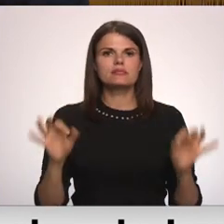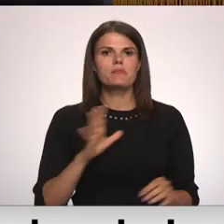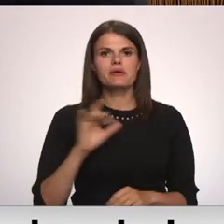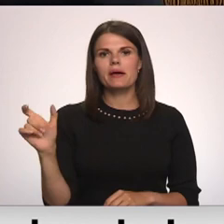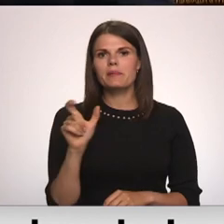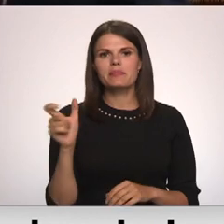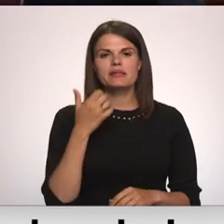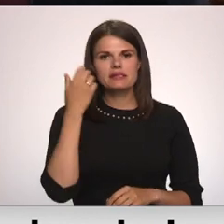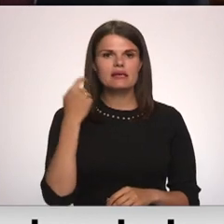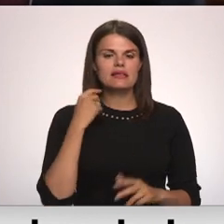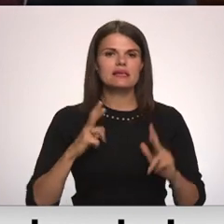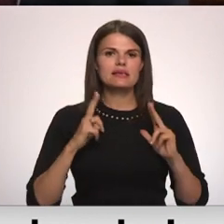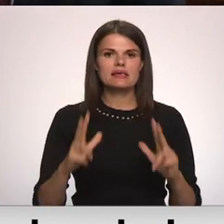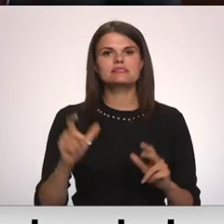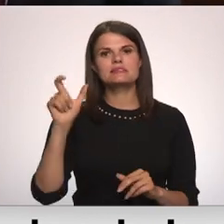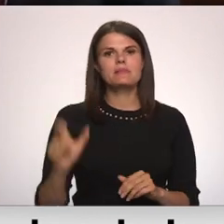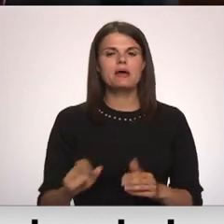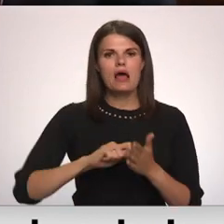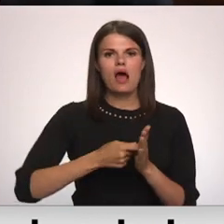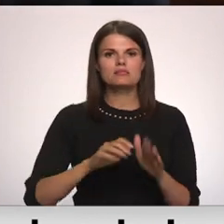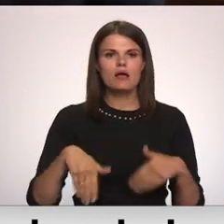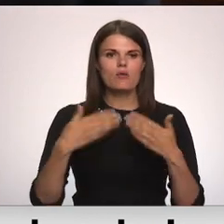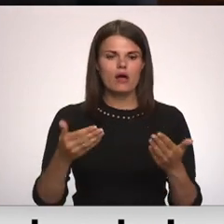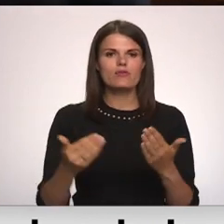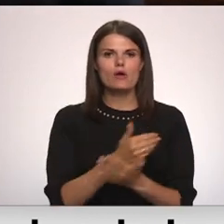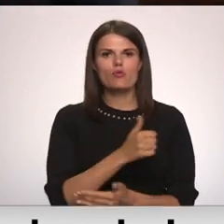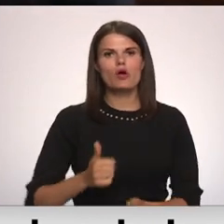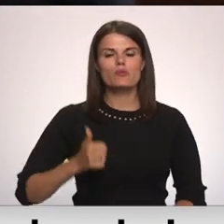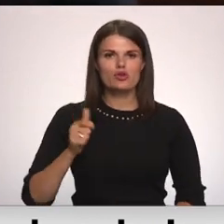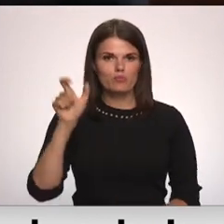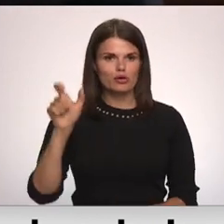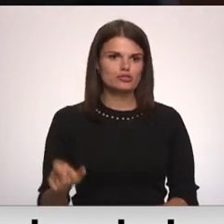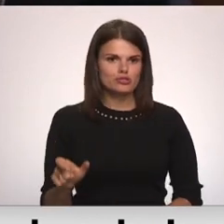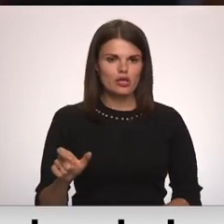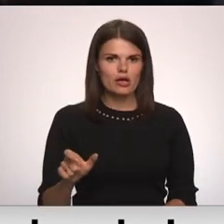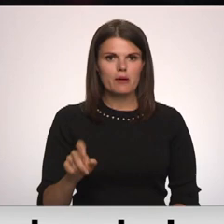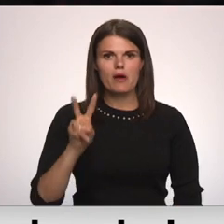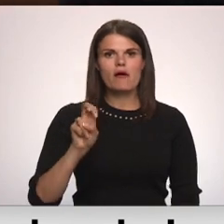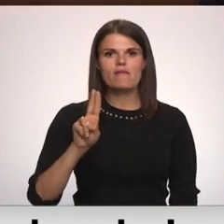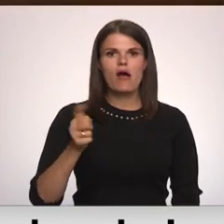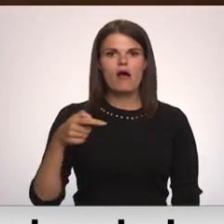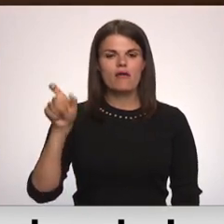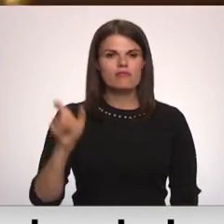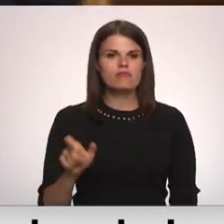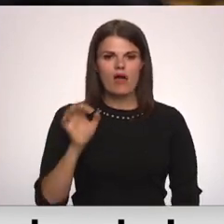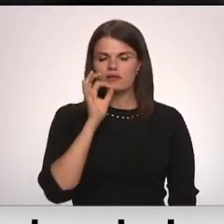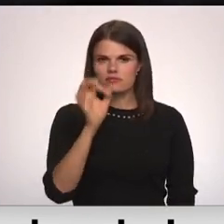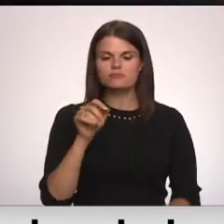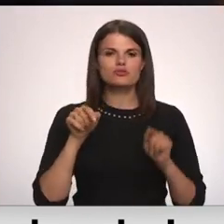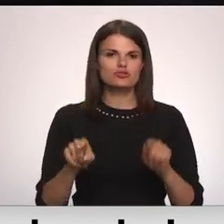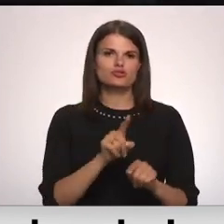kad Rīgas mērs Pētera baznīcas atslēgu atdeva jaunajam īpašniekam. Arhibīskaps Vanags atzīst, šī ir priecīga